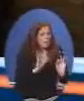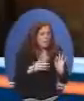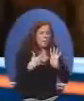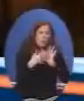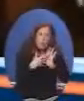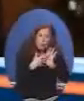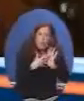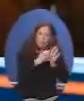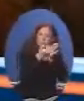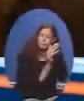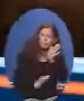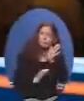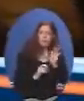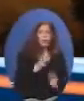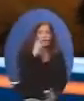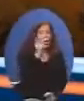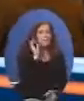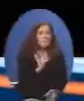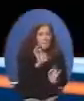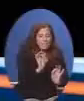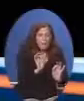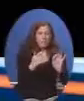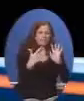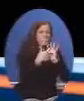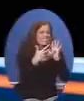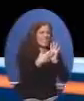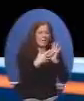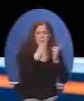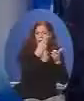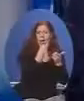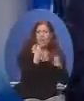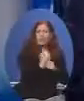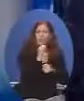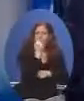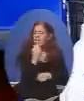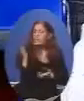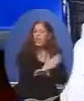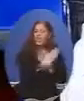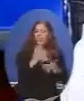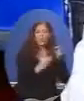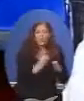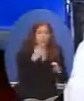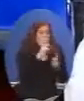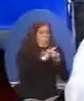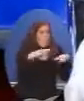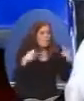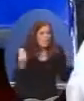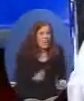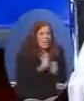לעומקו ולרוחבו של העניין, ואני רואה באמת תזכירים של עובדות סוציאליות, ואני רואה החלטות של שופטים, ואני רואה כל מיני